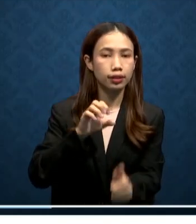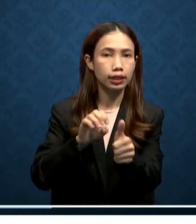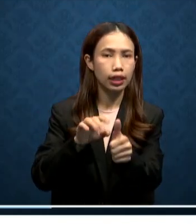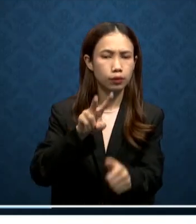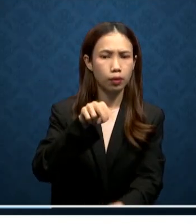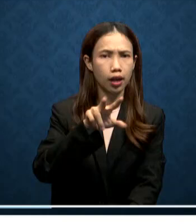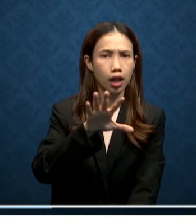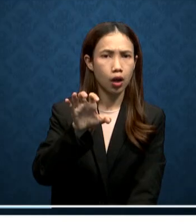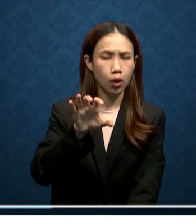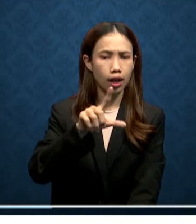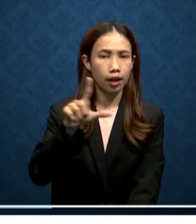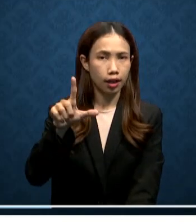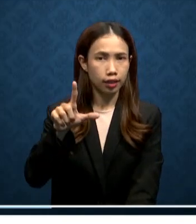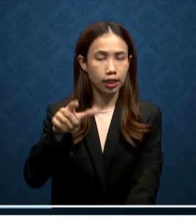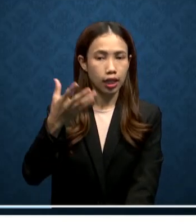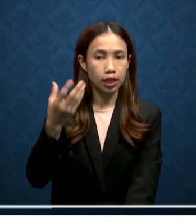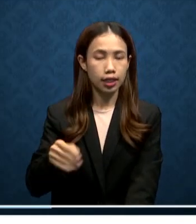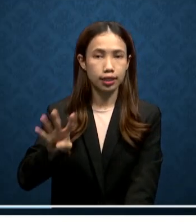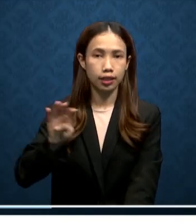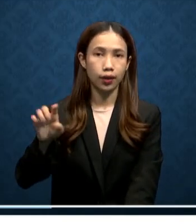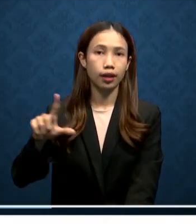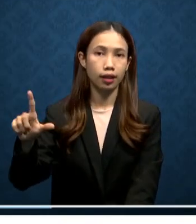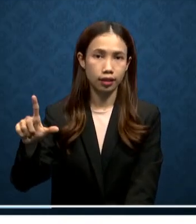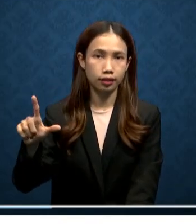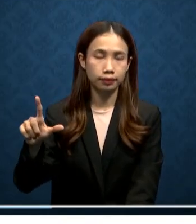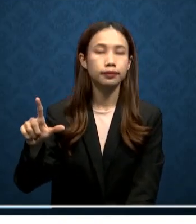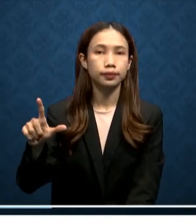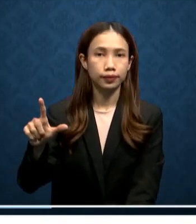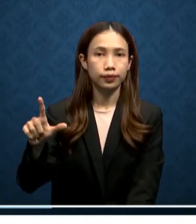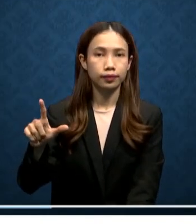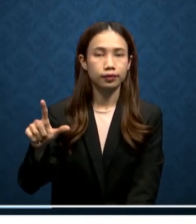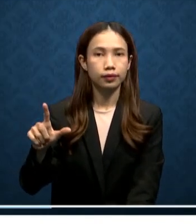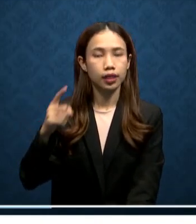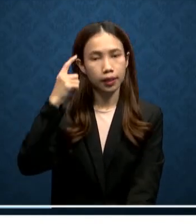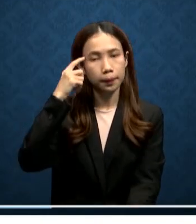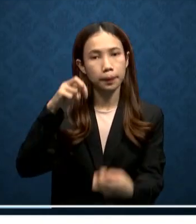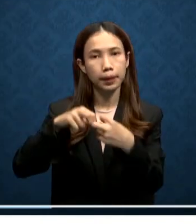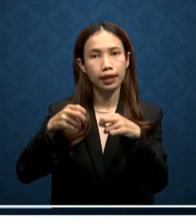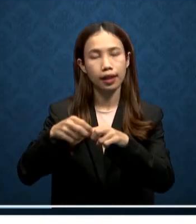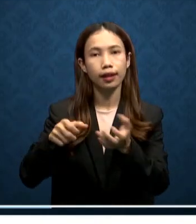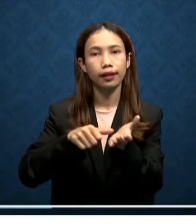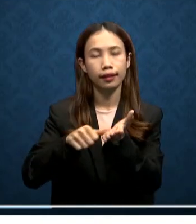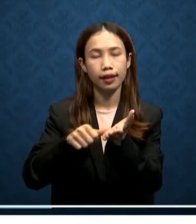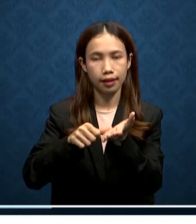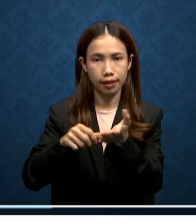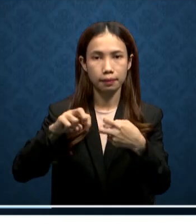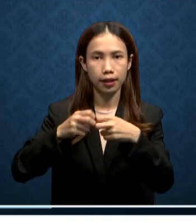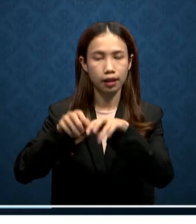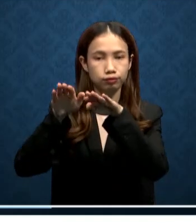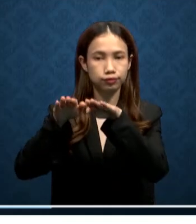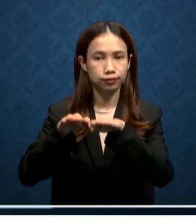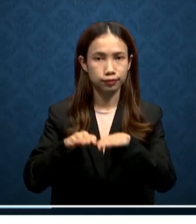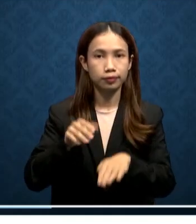ไว้ 2,500ล้านเหลือ400ล้านนะท่านก็ก็แก้ปัญหาลงได้ค่อนข้างจะดี